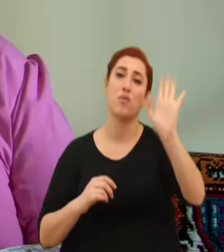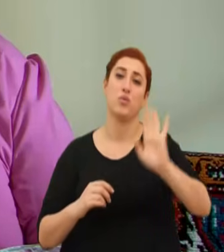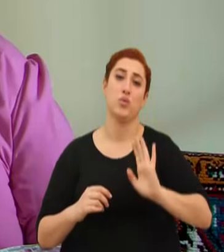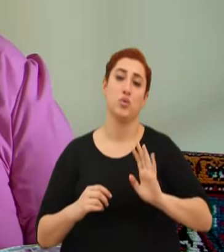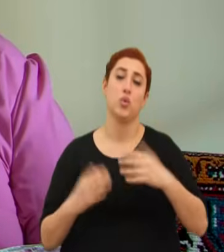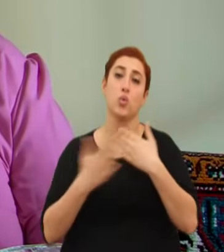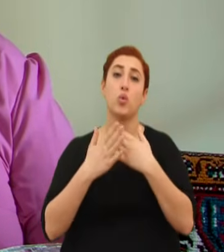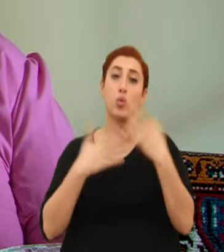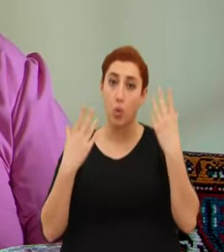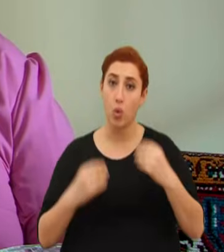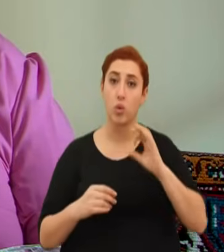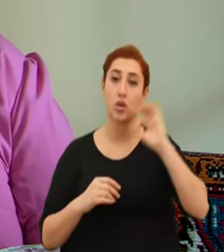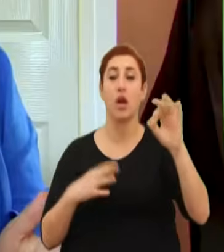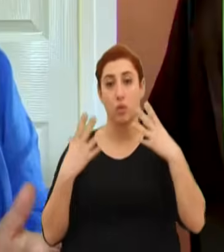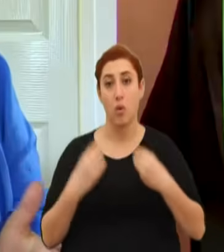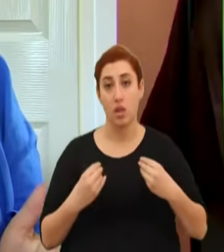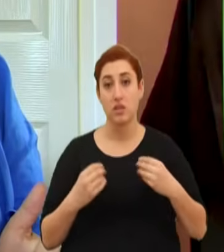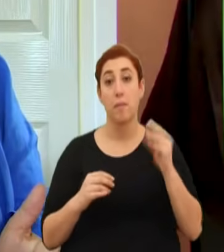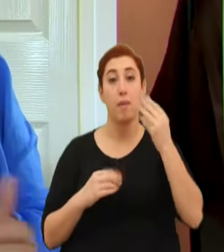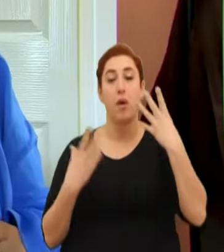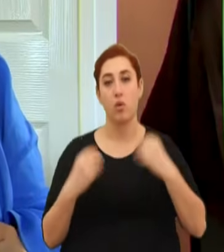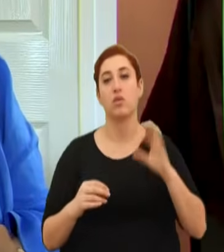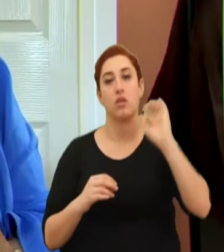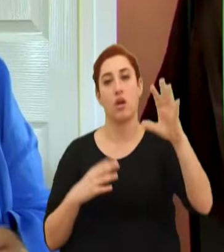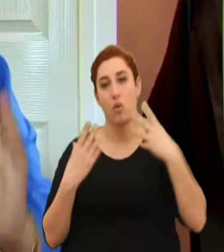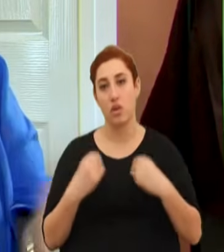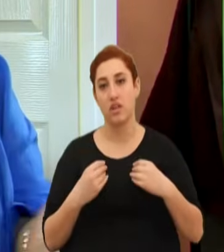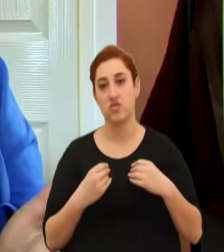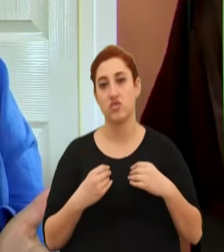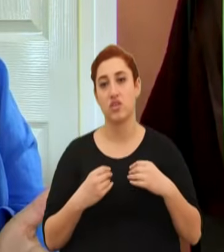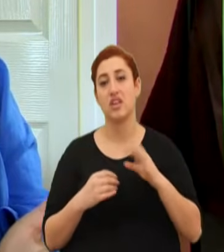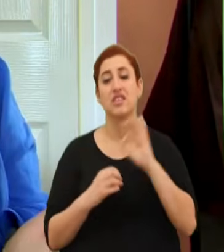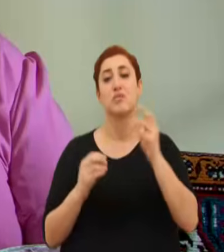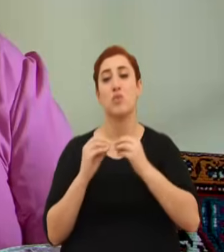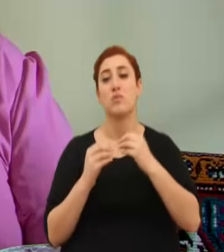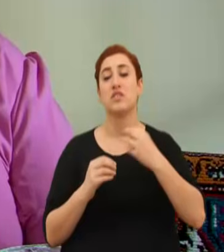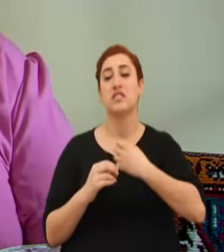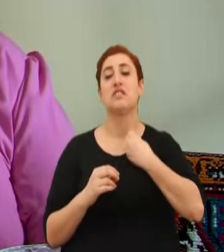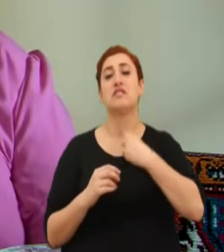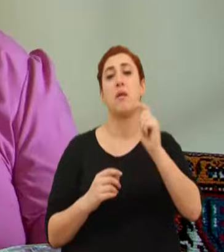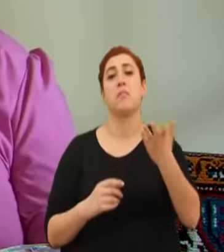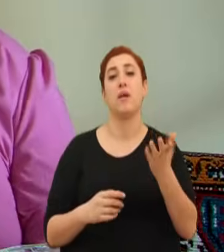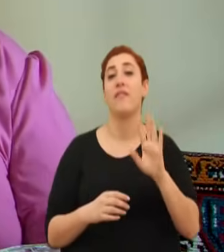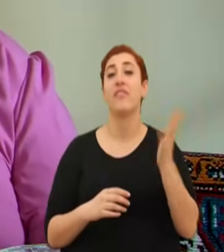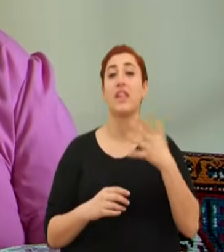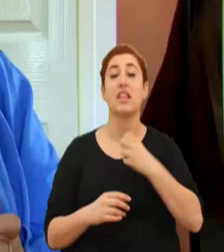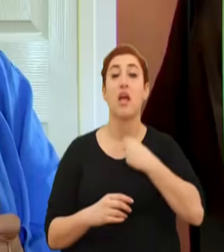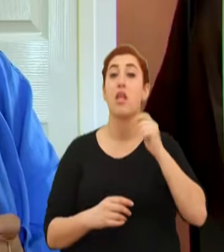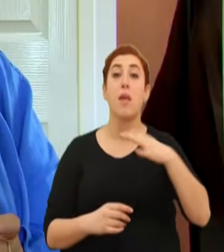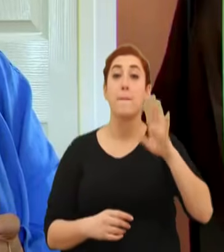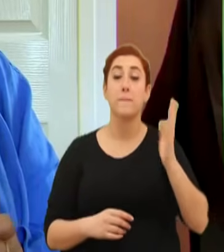büyüttün. Düğün olur, takı ne olacak? Bebek olur, takı ne olacak? İyice dert oldu bu sana ya, kafana iyice taktı ya. Niye dert